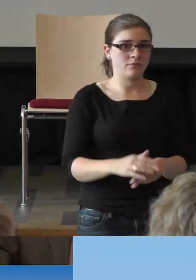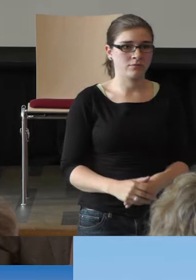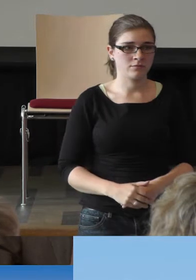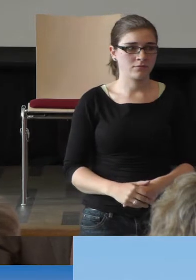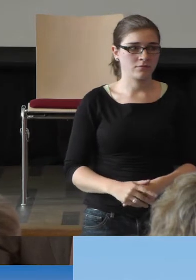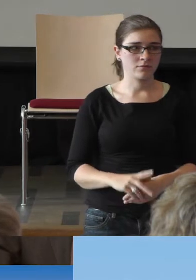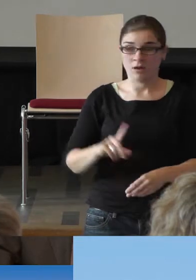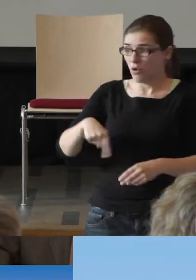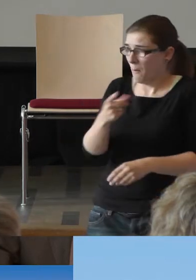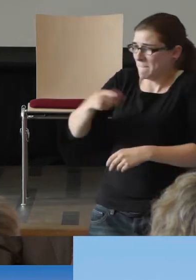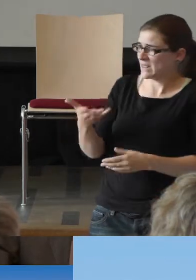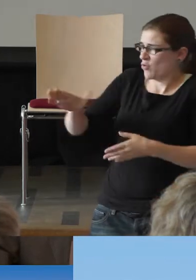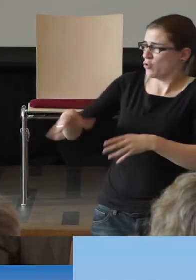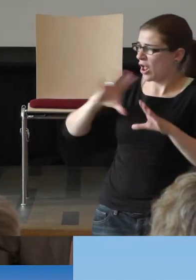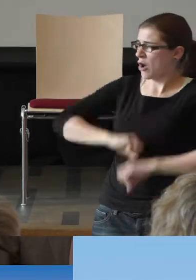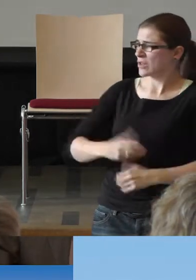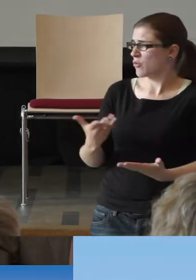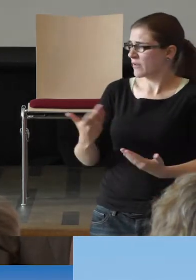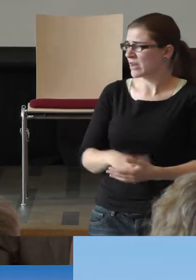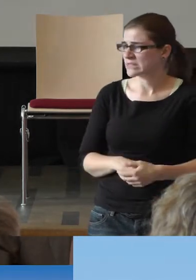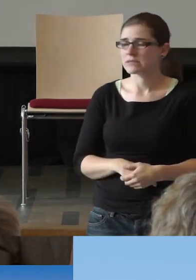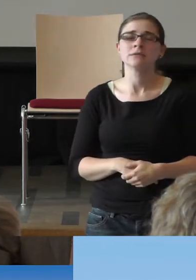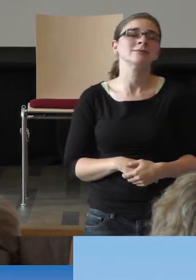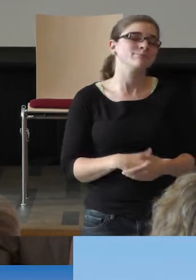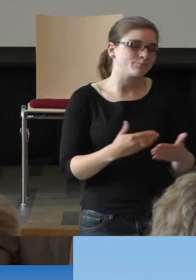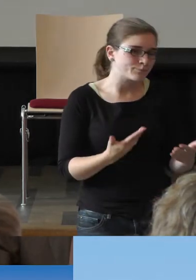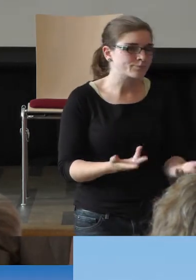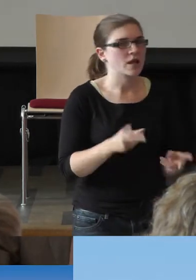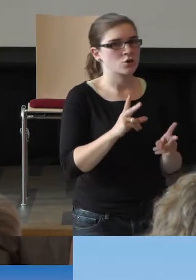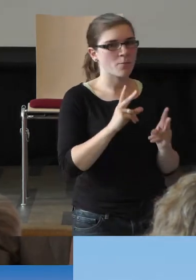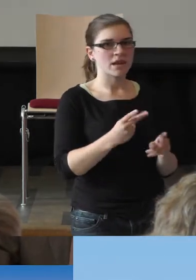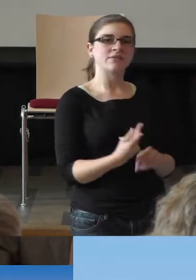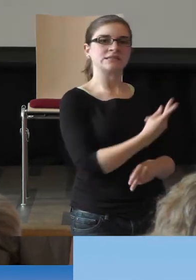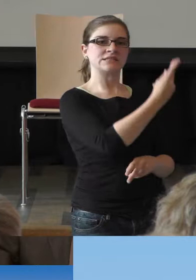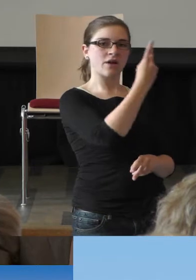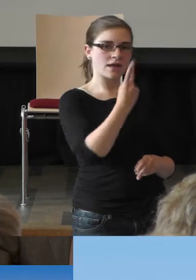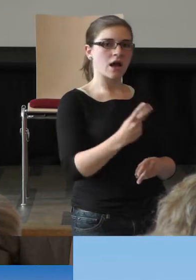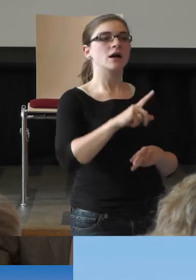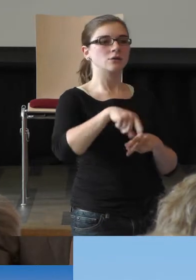dauerhaft eine Polyneuropathie haben werden. Also, wenn es sich zurückbildet, dann ist es doch meistens innerhalb von zwei Jahren.